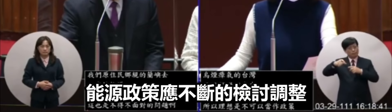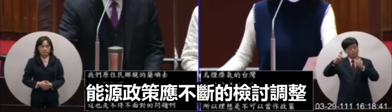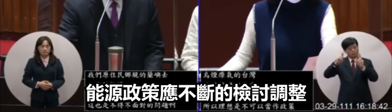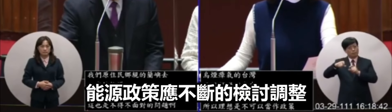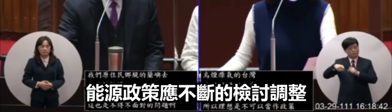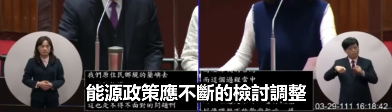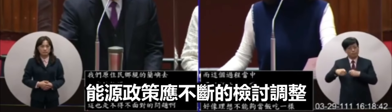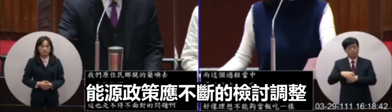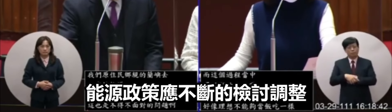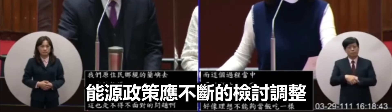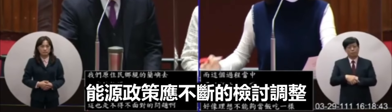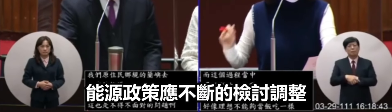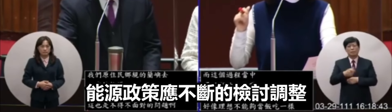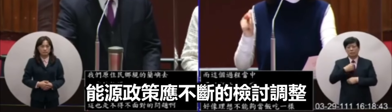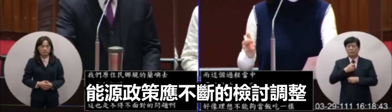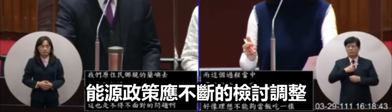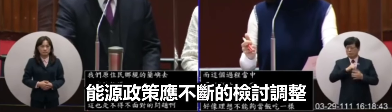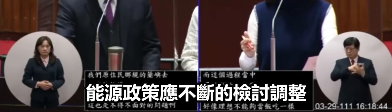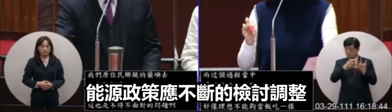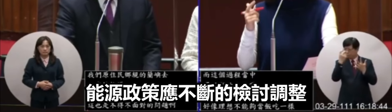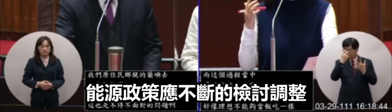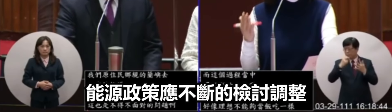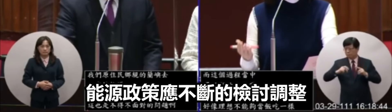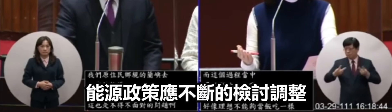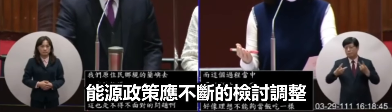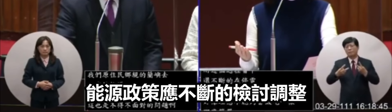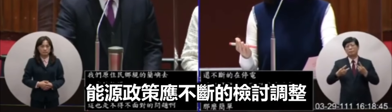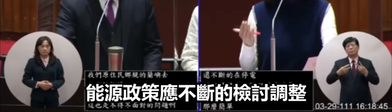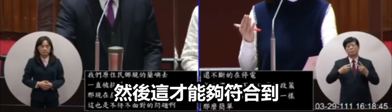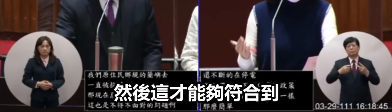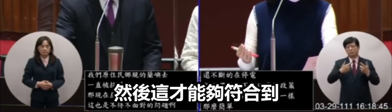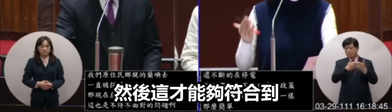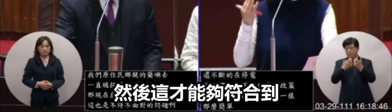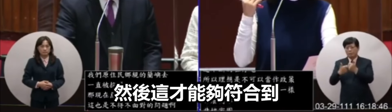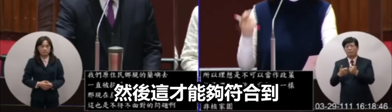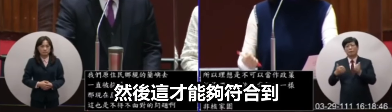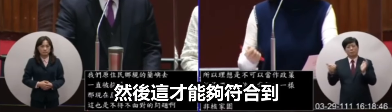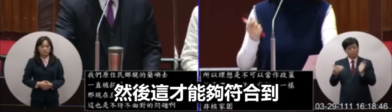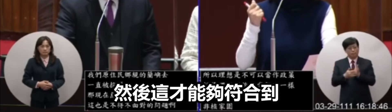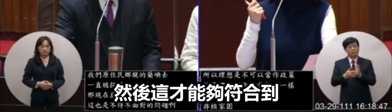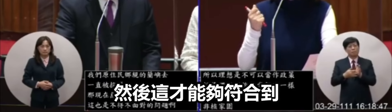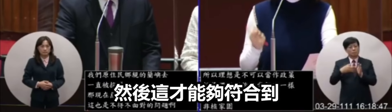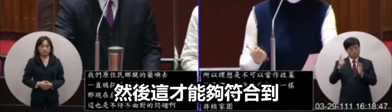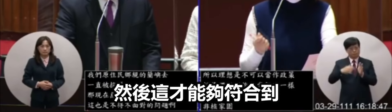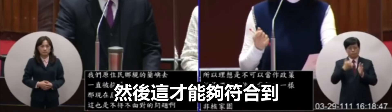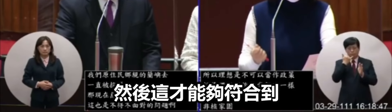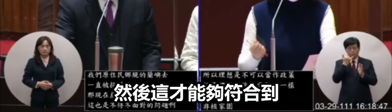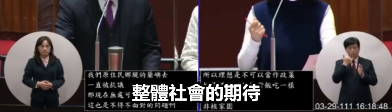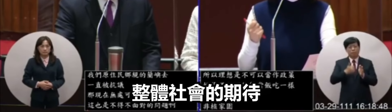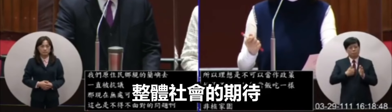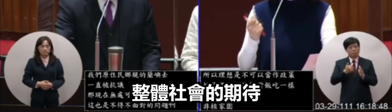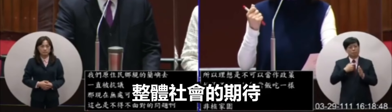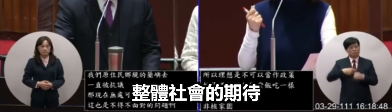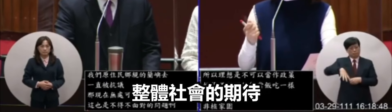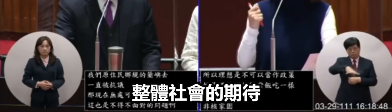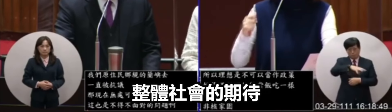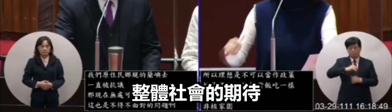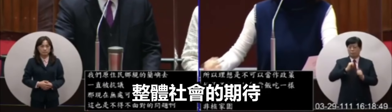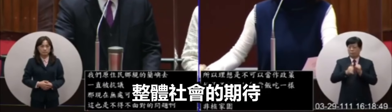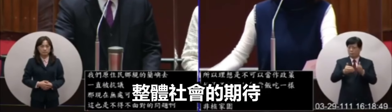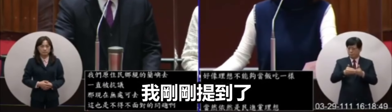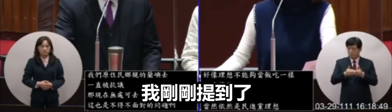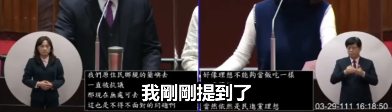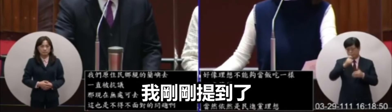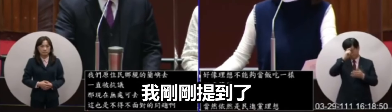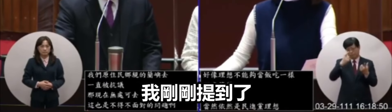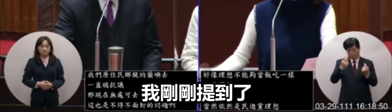策应不断的检讨调整，然后这才能够符合到整体社会的